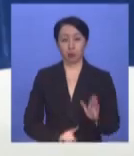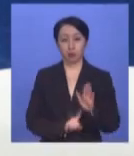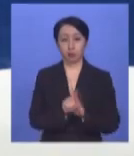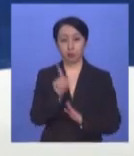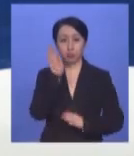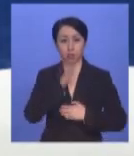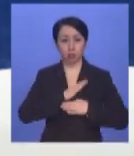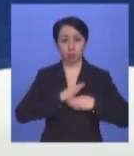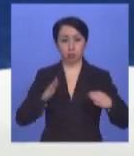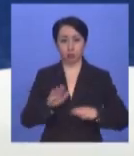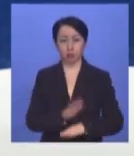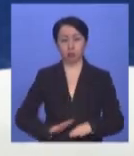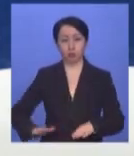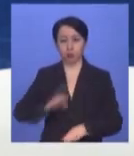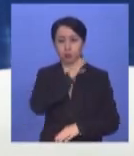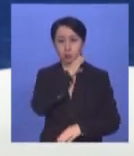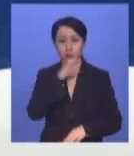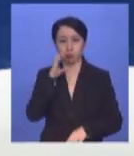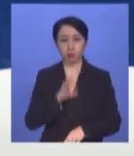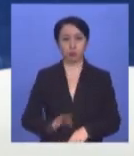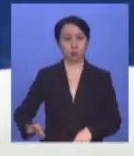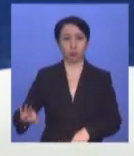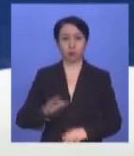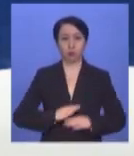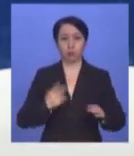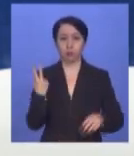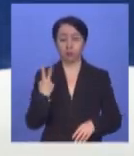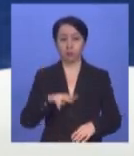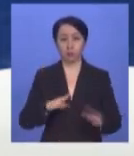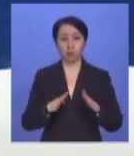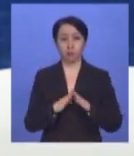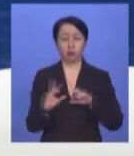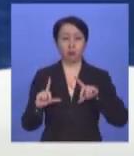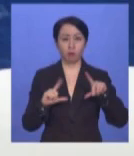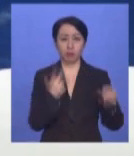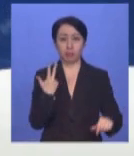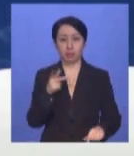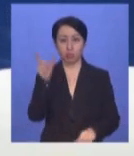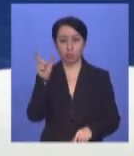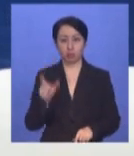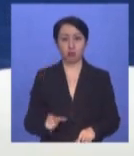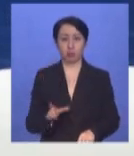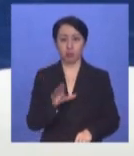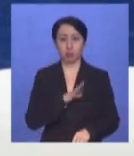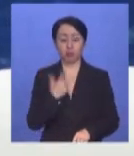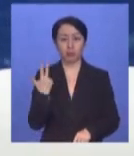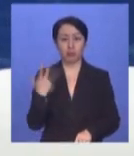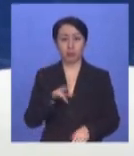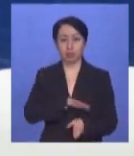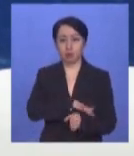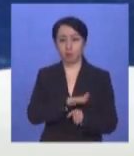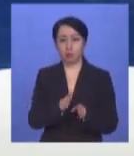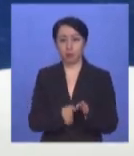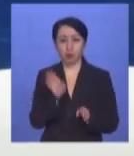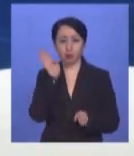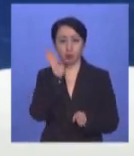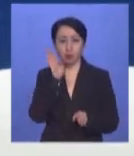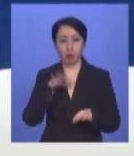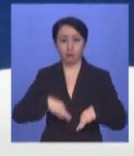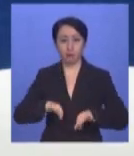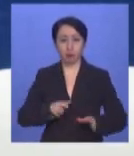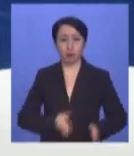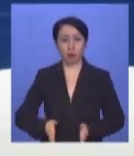Сначала паводка на территории Северо-Казахстанской области подтопила 20 домов. Эвакуированы 30 человек. Произошли 30 переливов